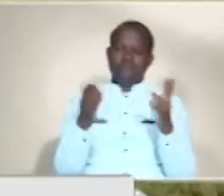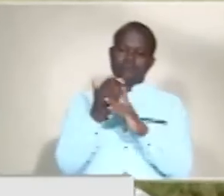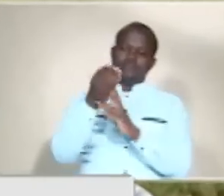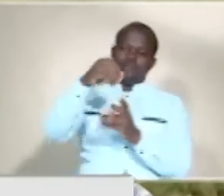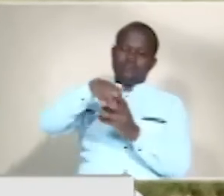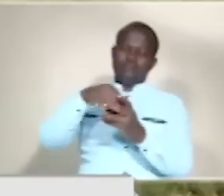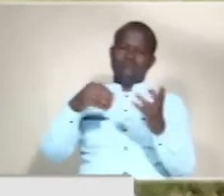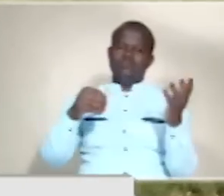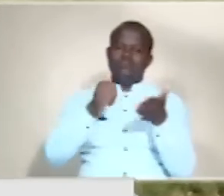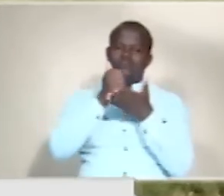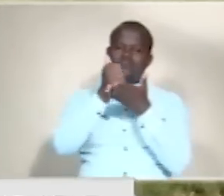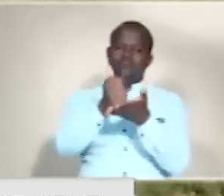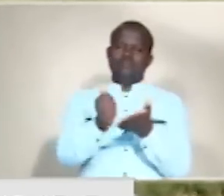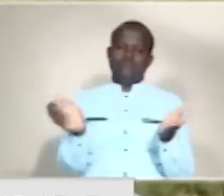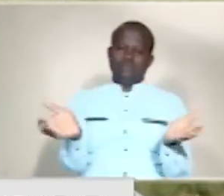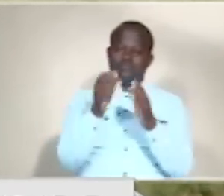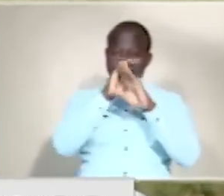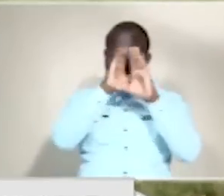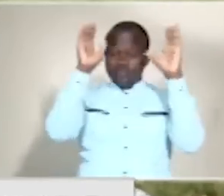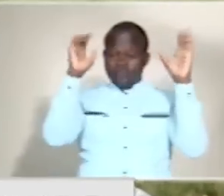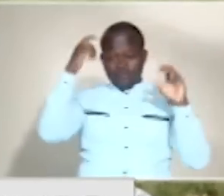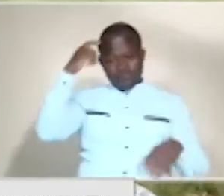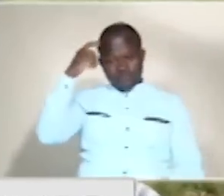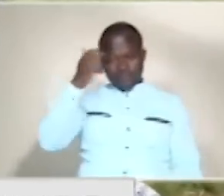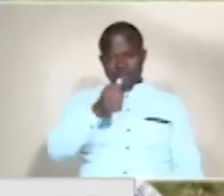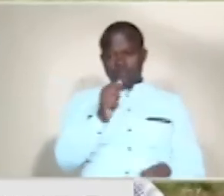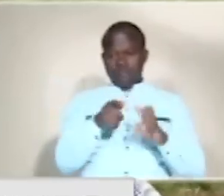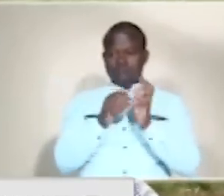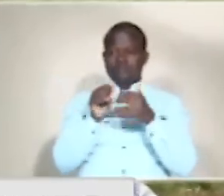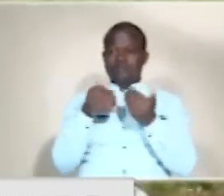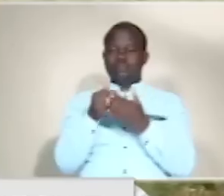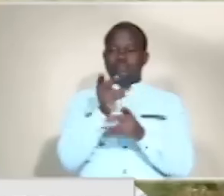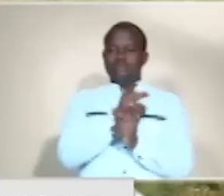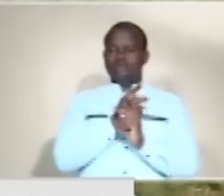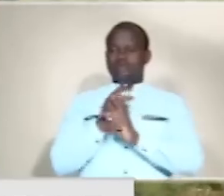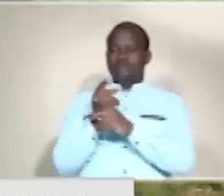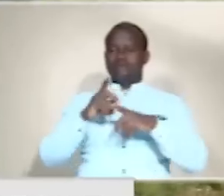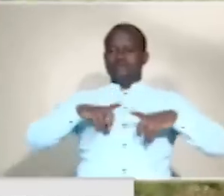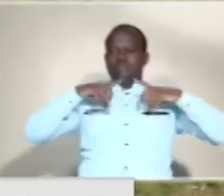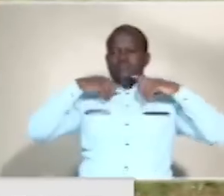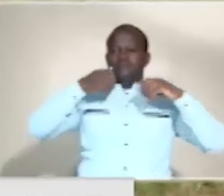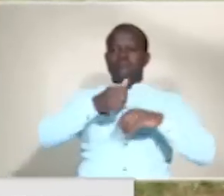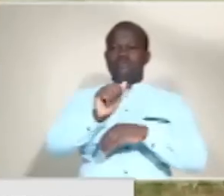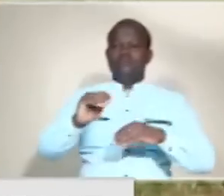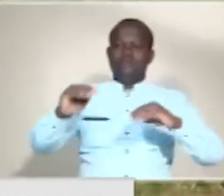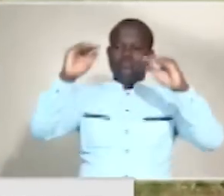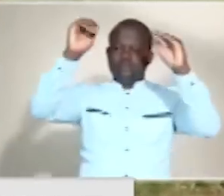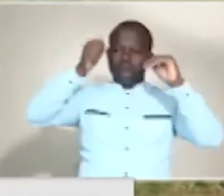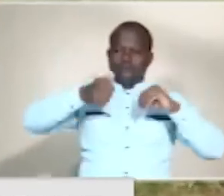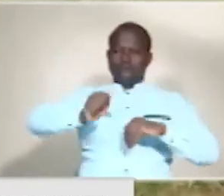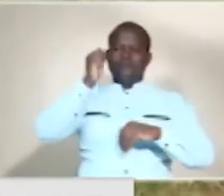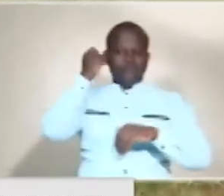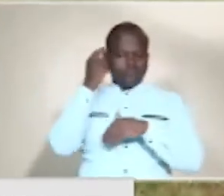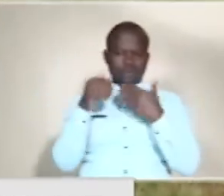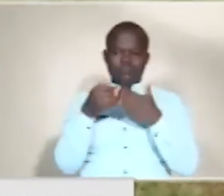barunyuremo bafashwe bakangura ubwenge bwabo ndetse hanitabwe ku mibereho yabo ku mikurire yabo. Ubwo